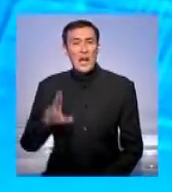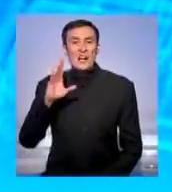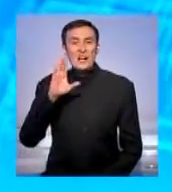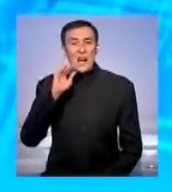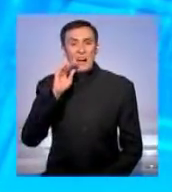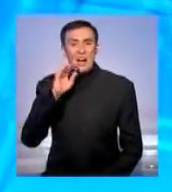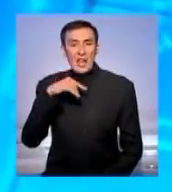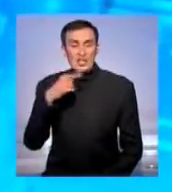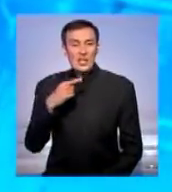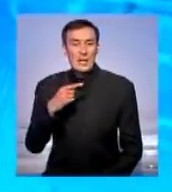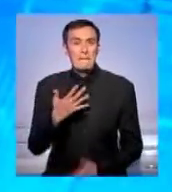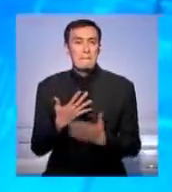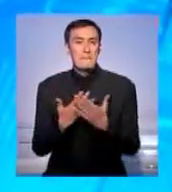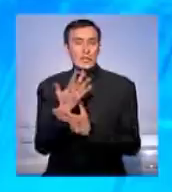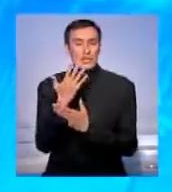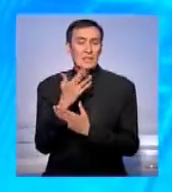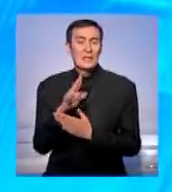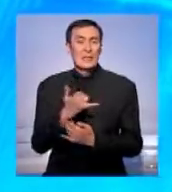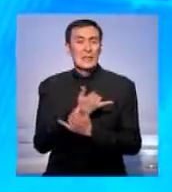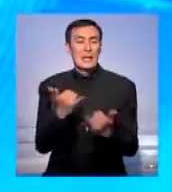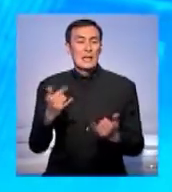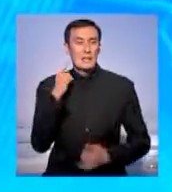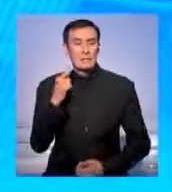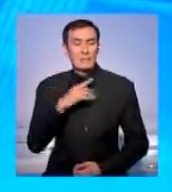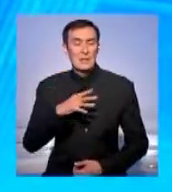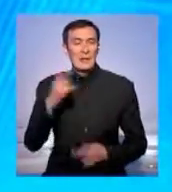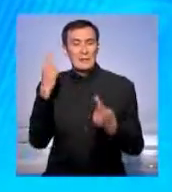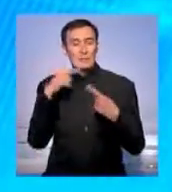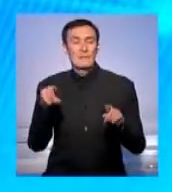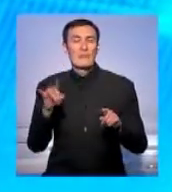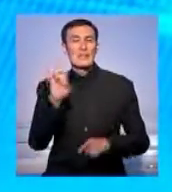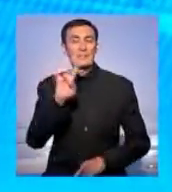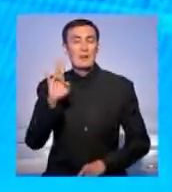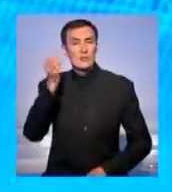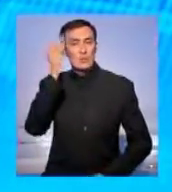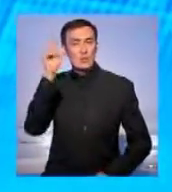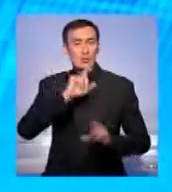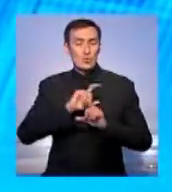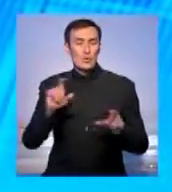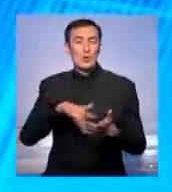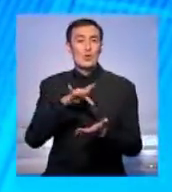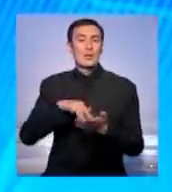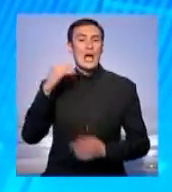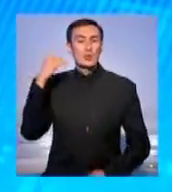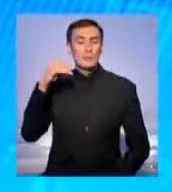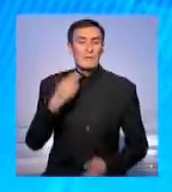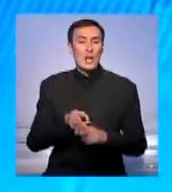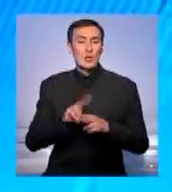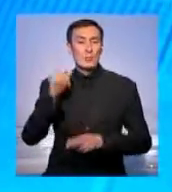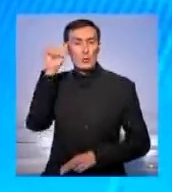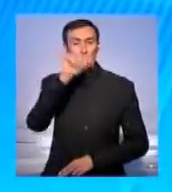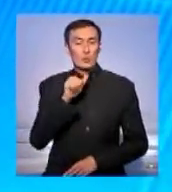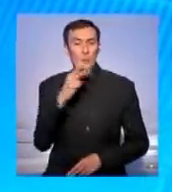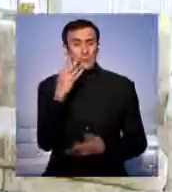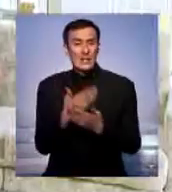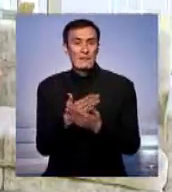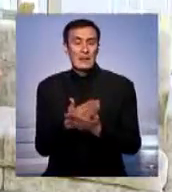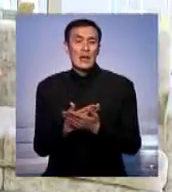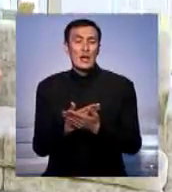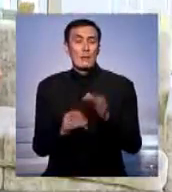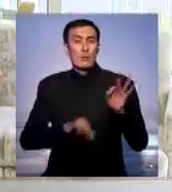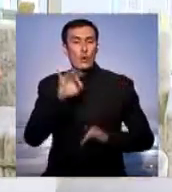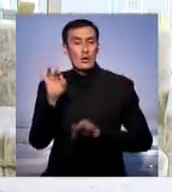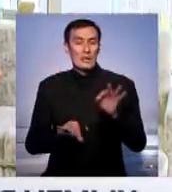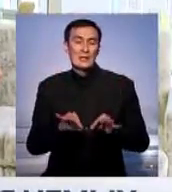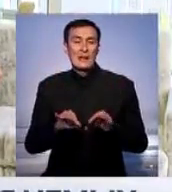Говорящую перчатку для немых создали воспитанники Назарбаев интеллектуальной школы из Актобе. В этом году они представили свой проект на